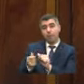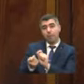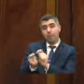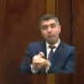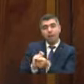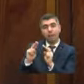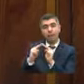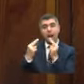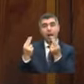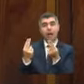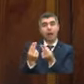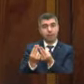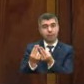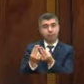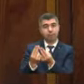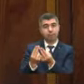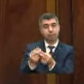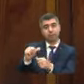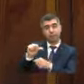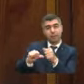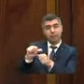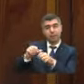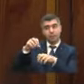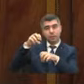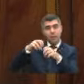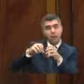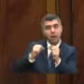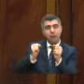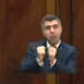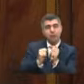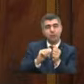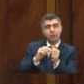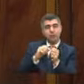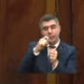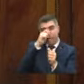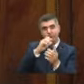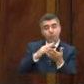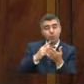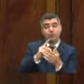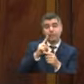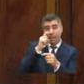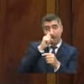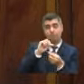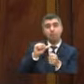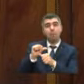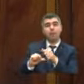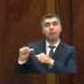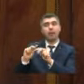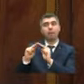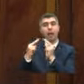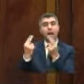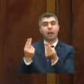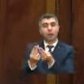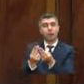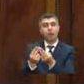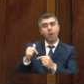في العالم والتغيرات المناخية الموجودة. هذا لا ينفي بأن أيضا عندنا مخططات